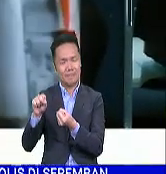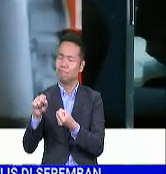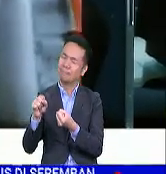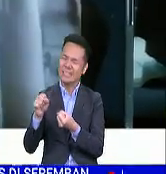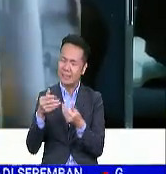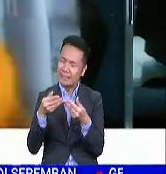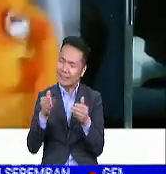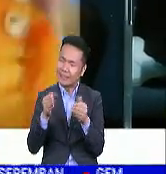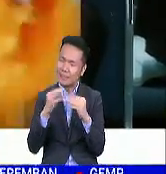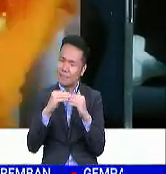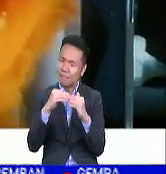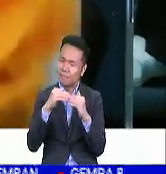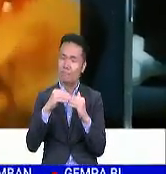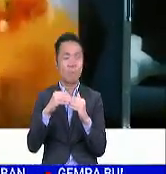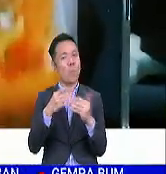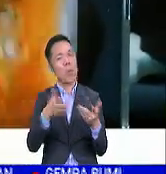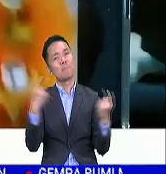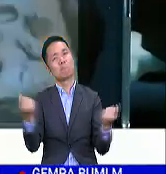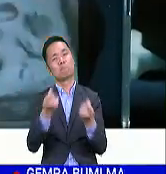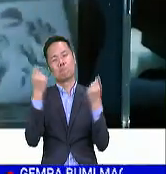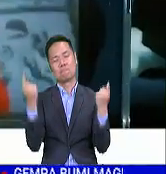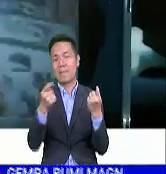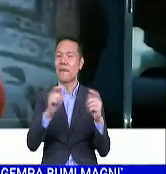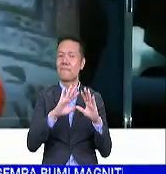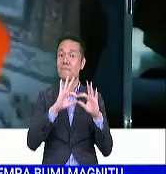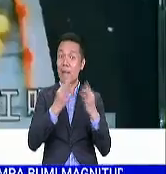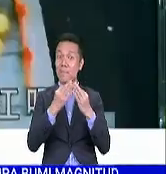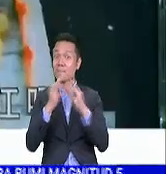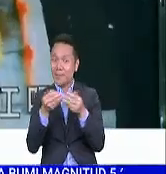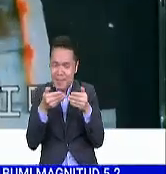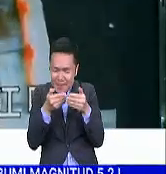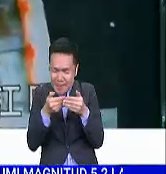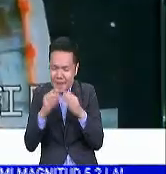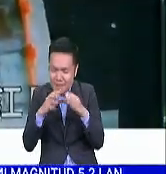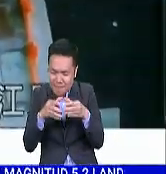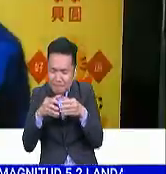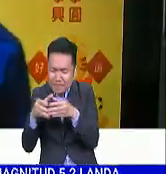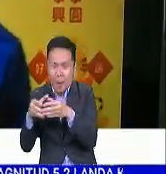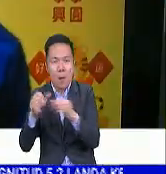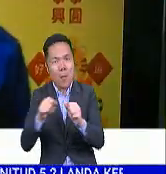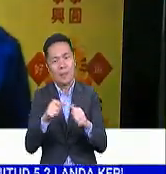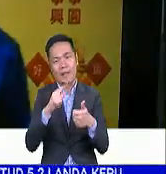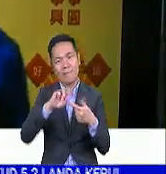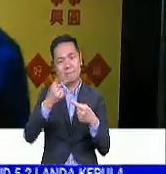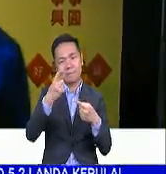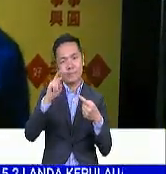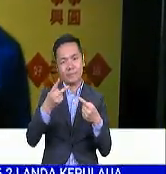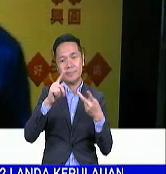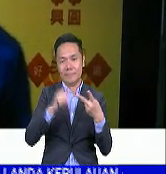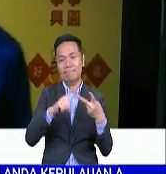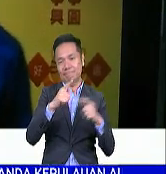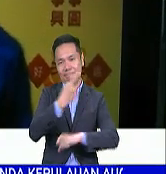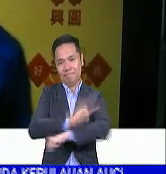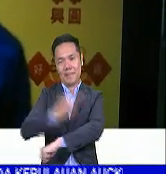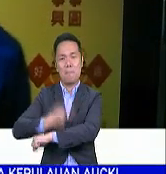sedikit kelonggaran dengan membenarkan sambutan dalam kalangan ahli keluarga terdekat selain dibenarkan pada hari pertama dan kedua.